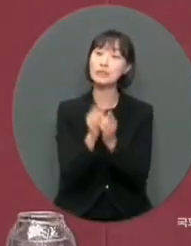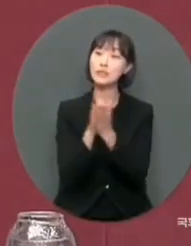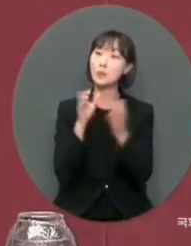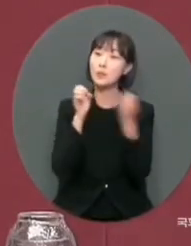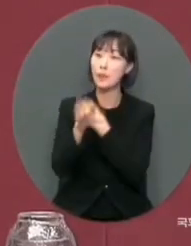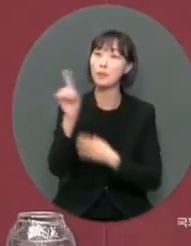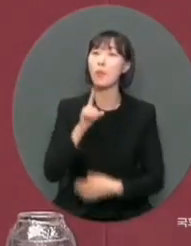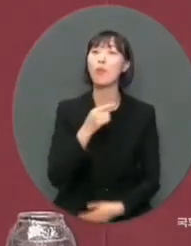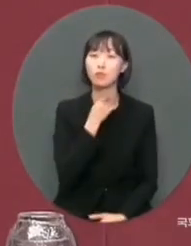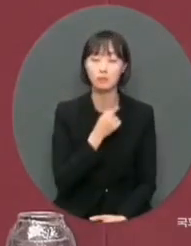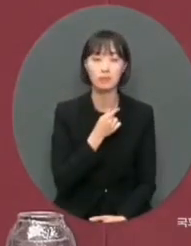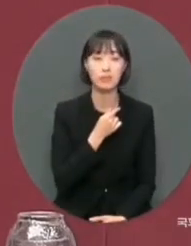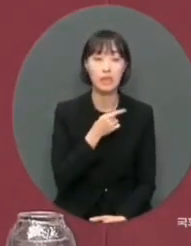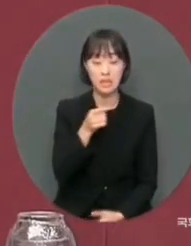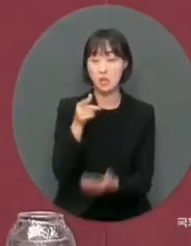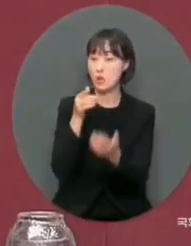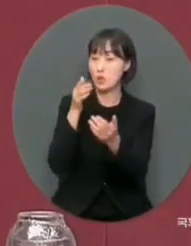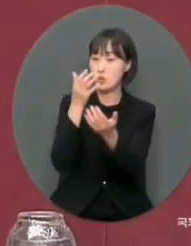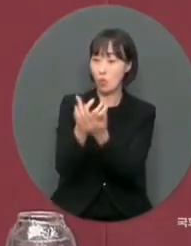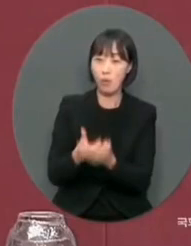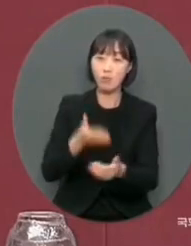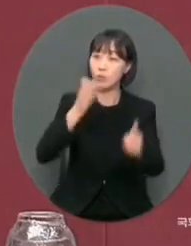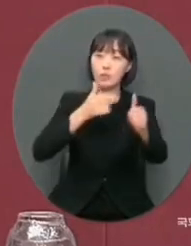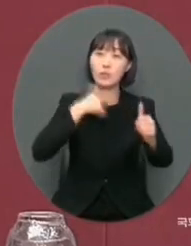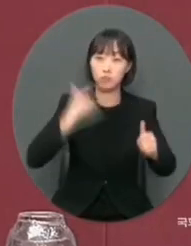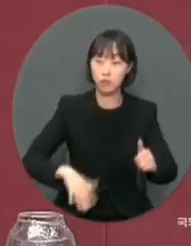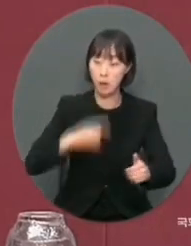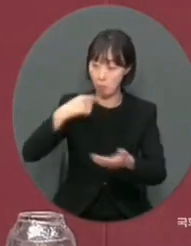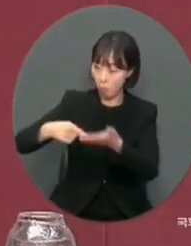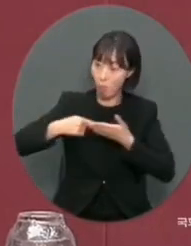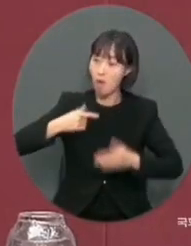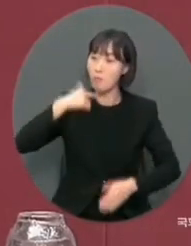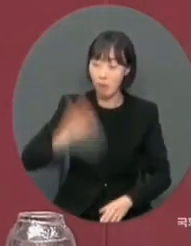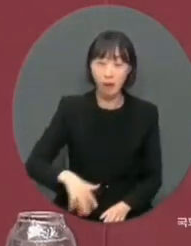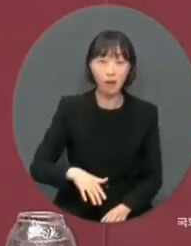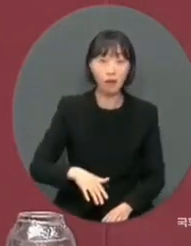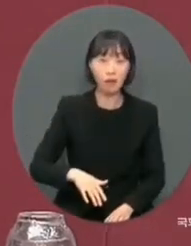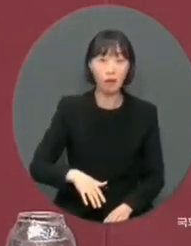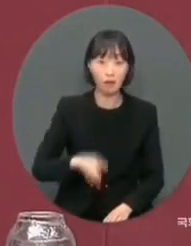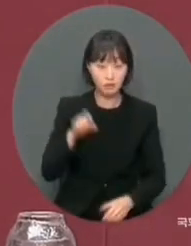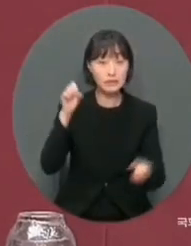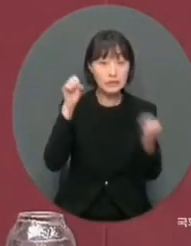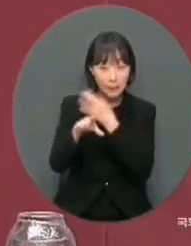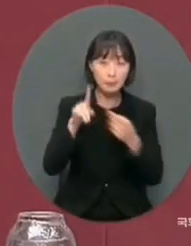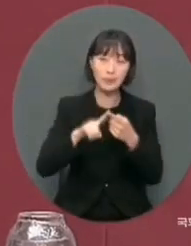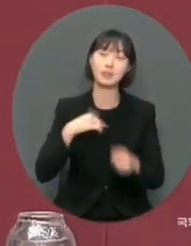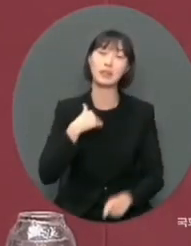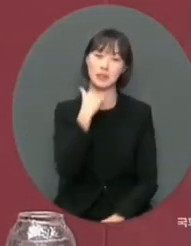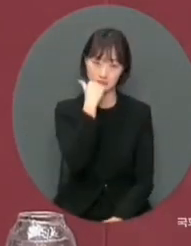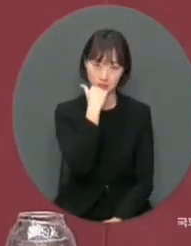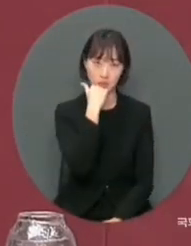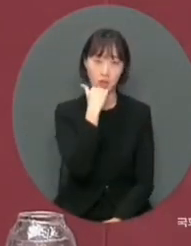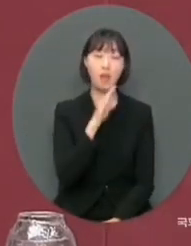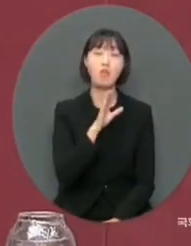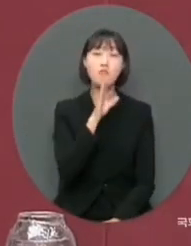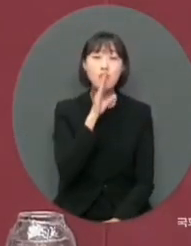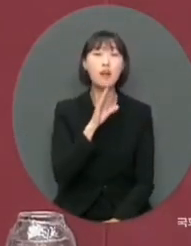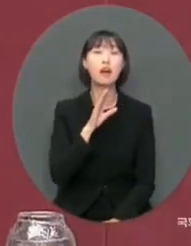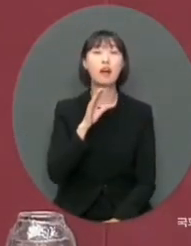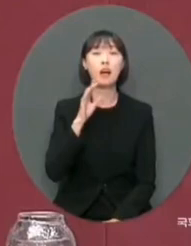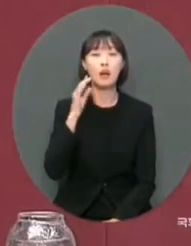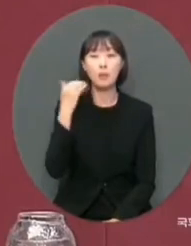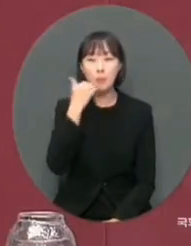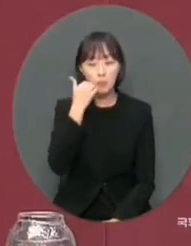이 문건을 요청한 적 없다, 보고받은 적 없다 얘기하시겠습니까? 기다리겠습니다. 누가 사실을 말하는지